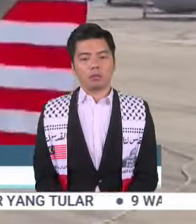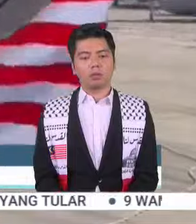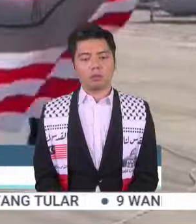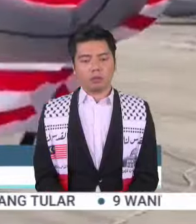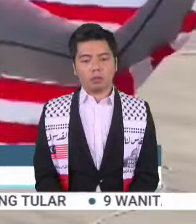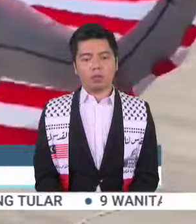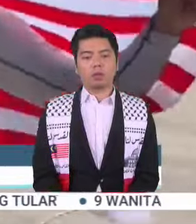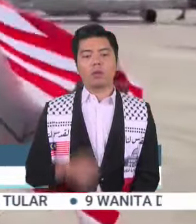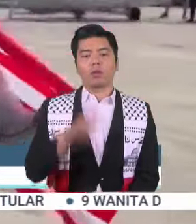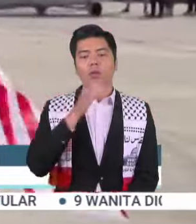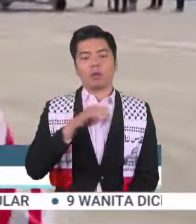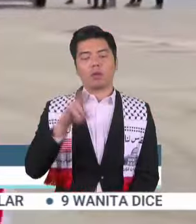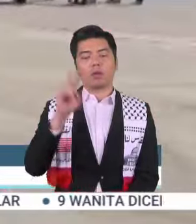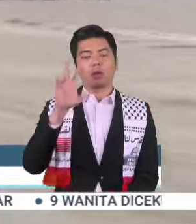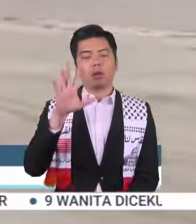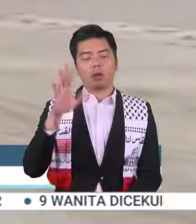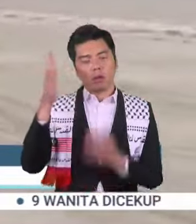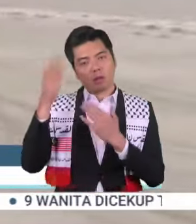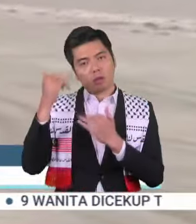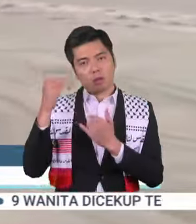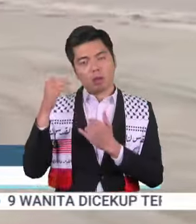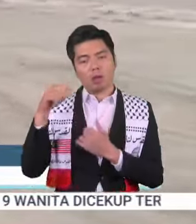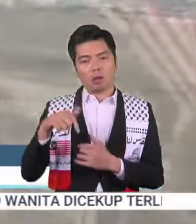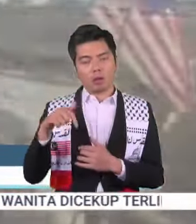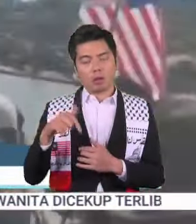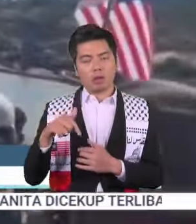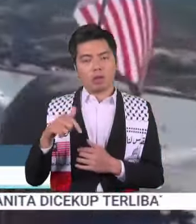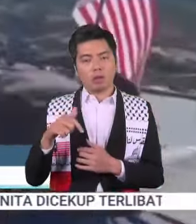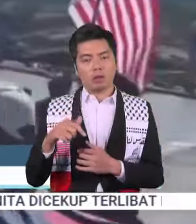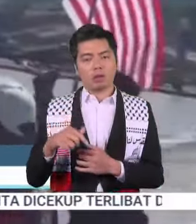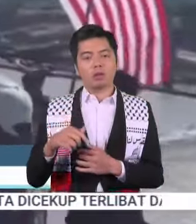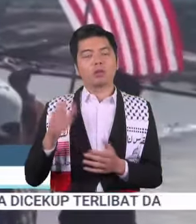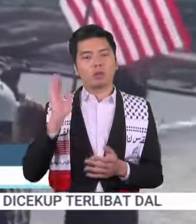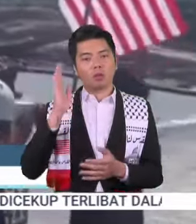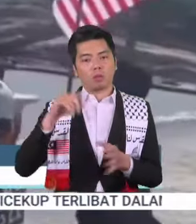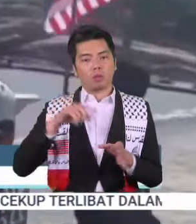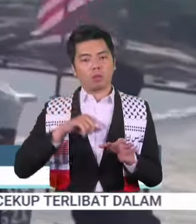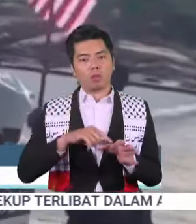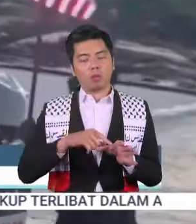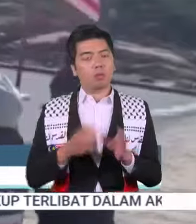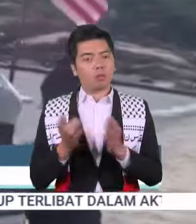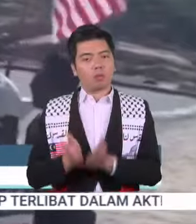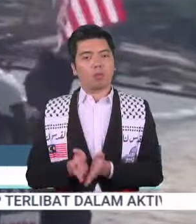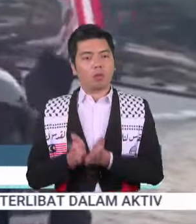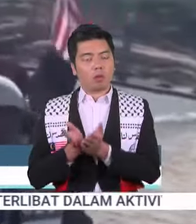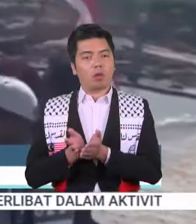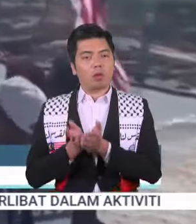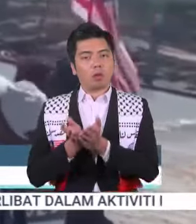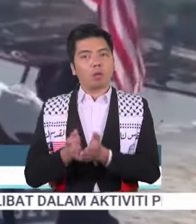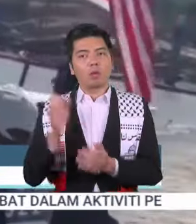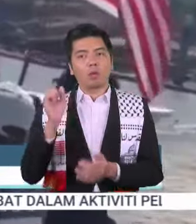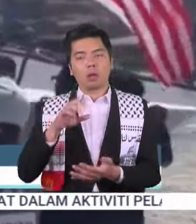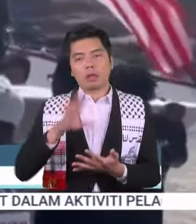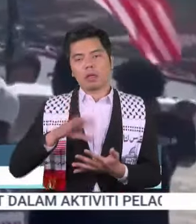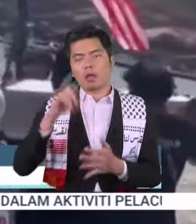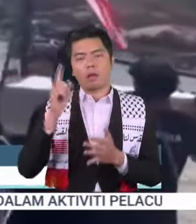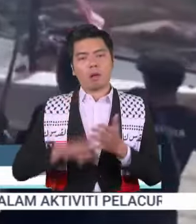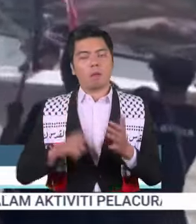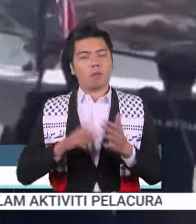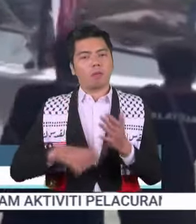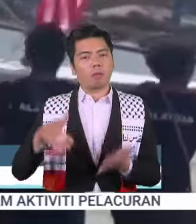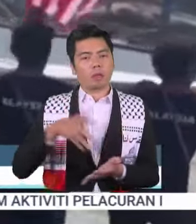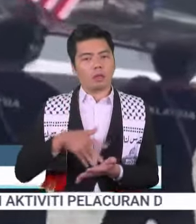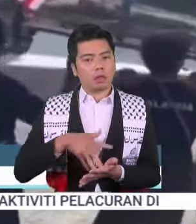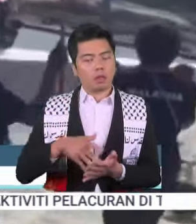Atlet berusia 25 tahun itu berharap kejohanan yang bermula 16 hingga 27 Februari itu membantunya mengenal pasti kelemahan